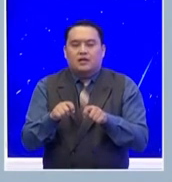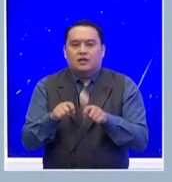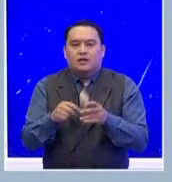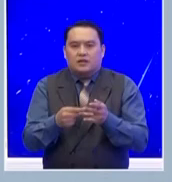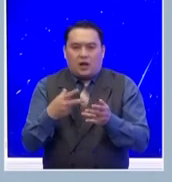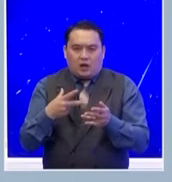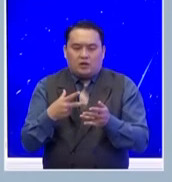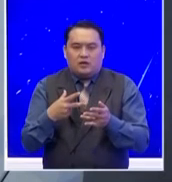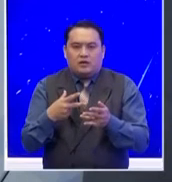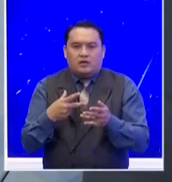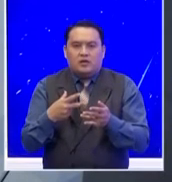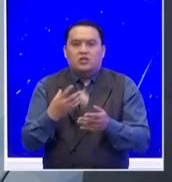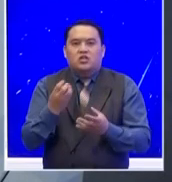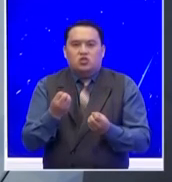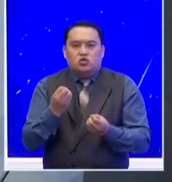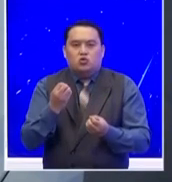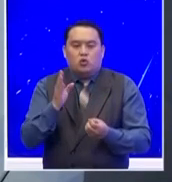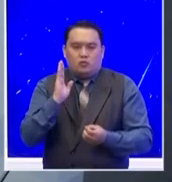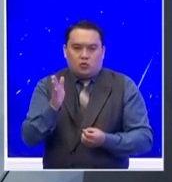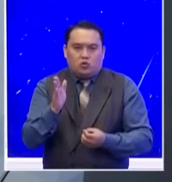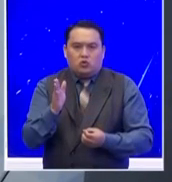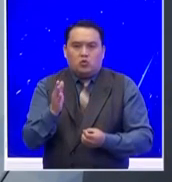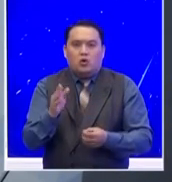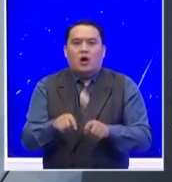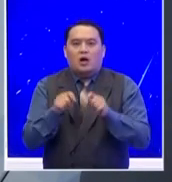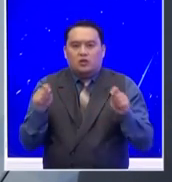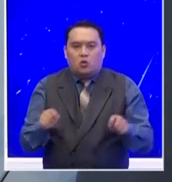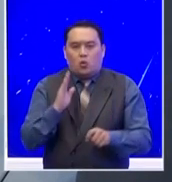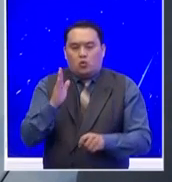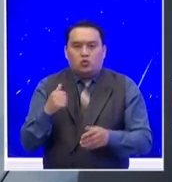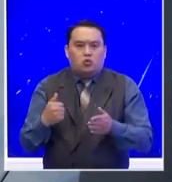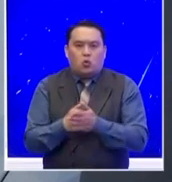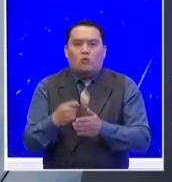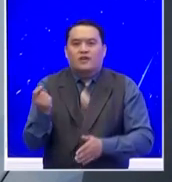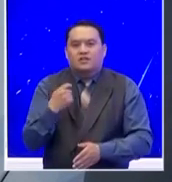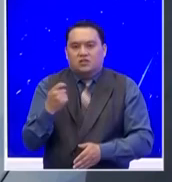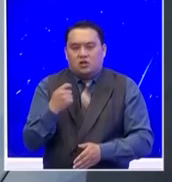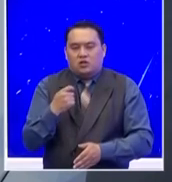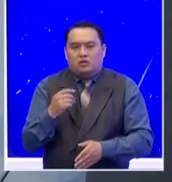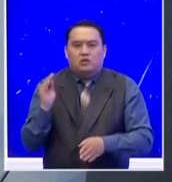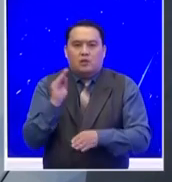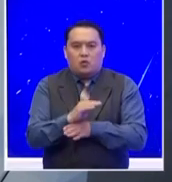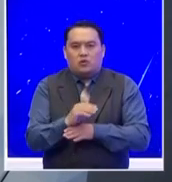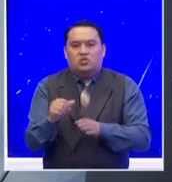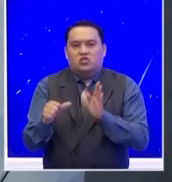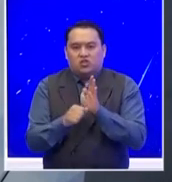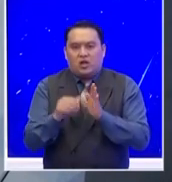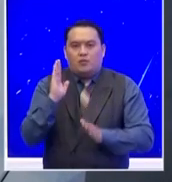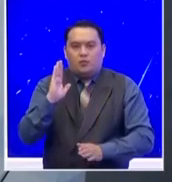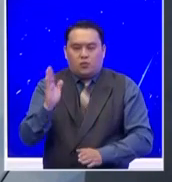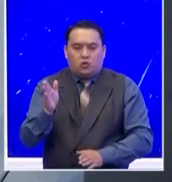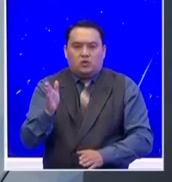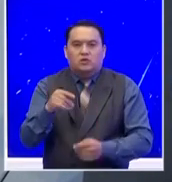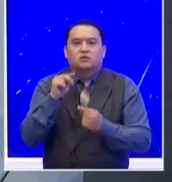Уже на подвозе еще одна лаборатория у нас откроется. До выходных должна прибыть еще 6-я. То